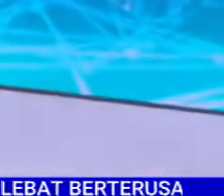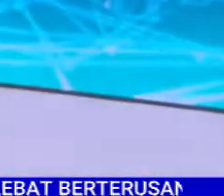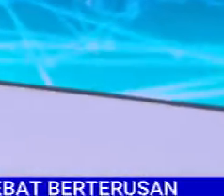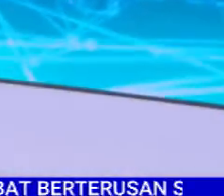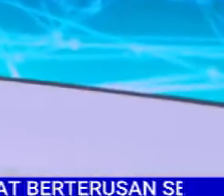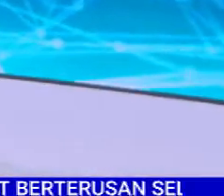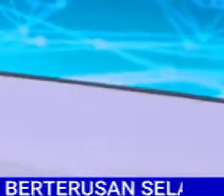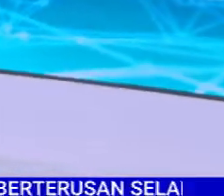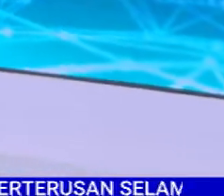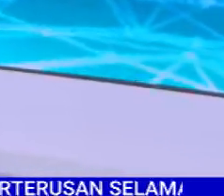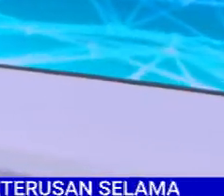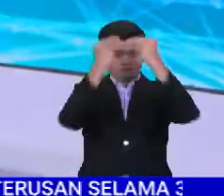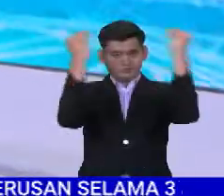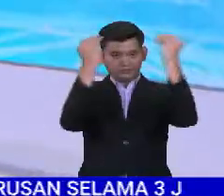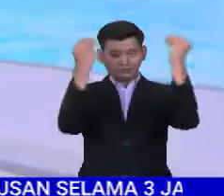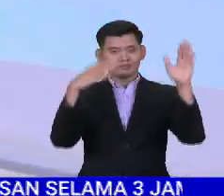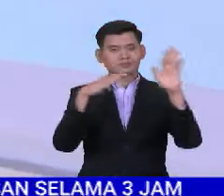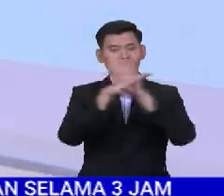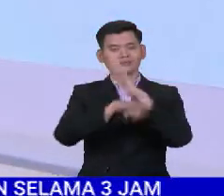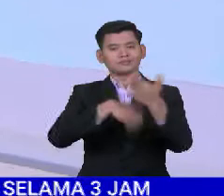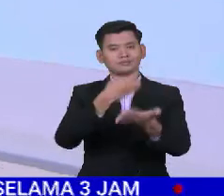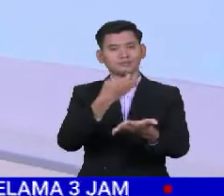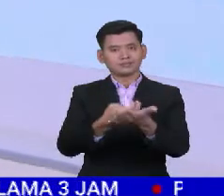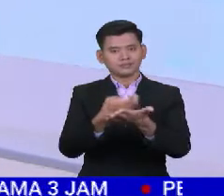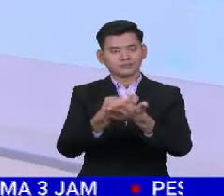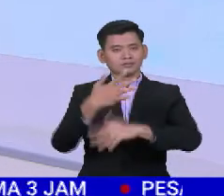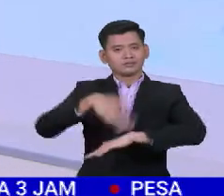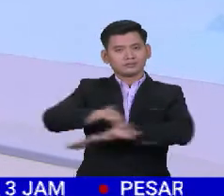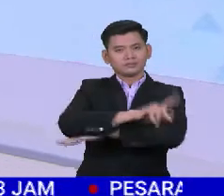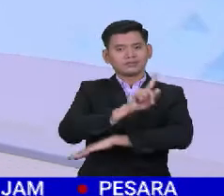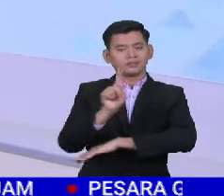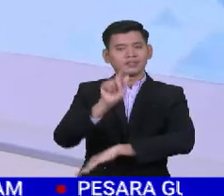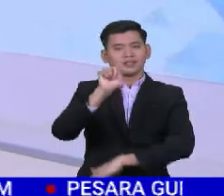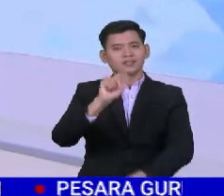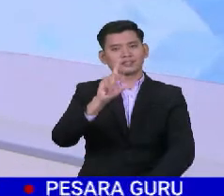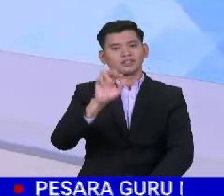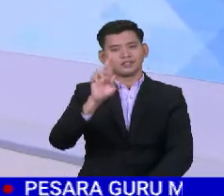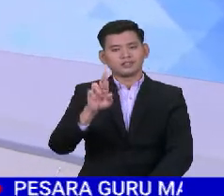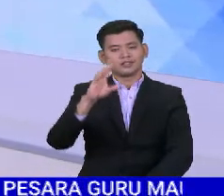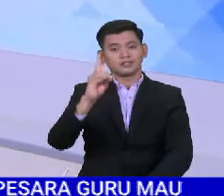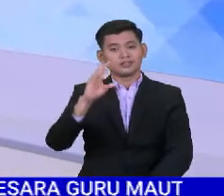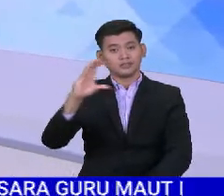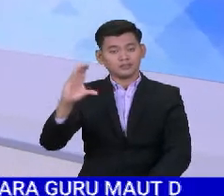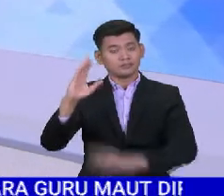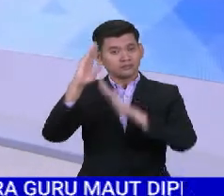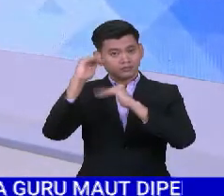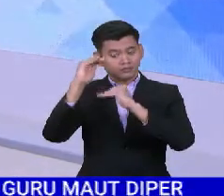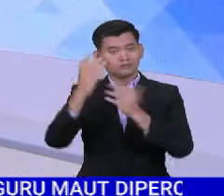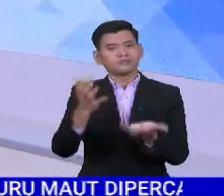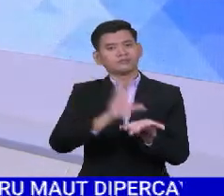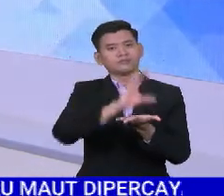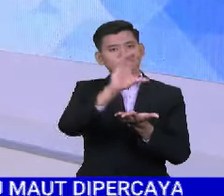majelis pembangunan wilayah ekonomi pantai worries cldc berhasrat menarik laporan bernilai